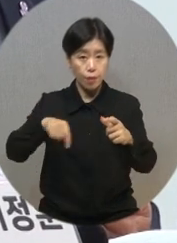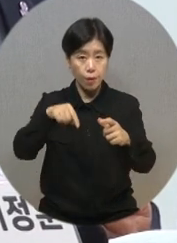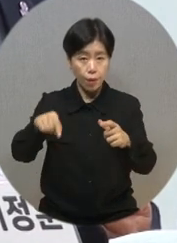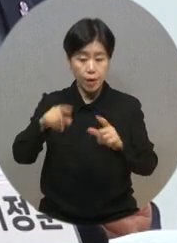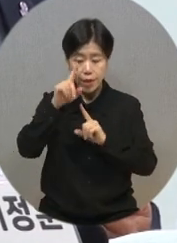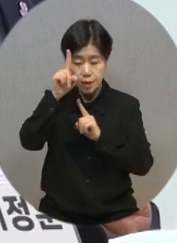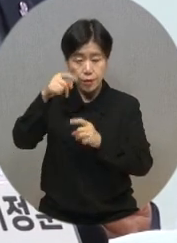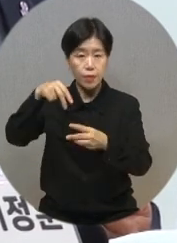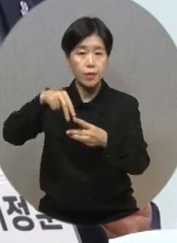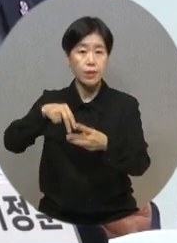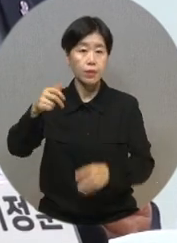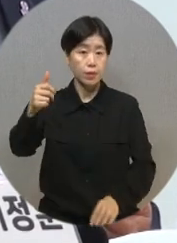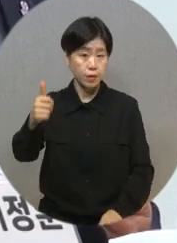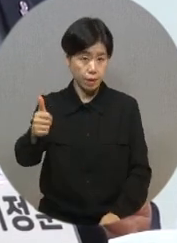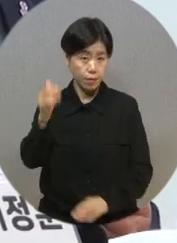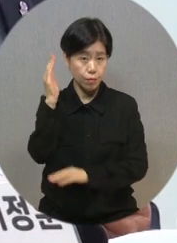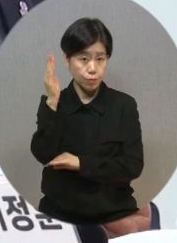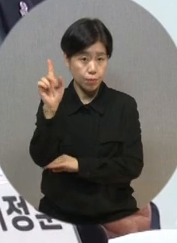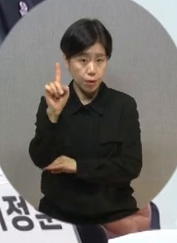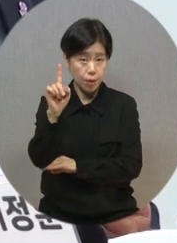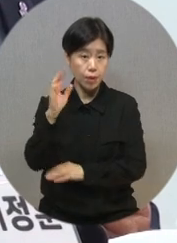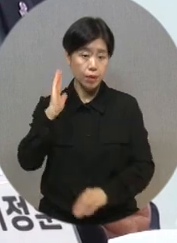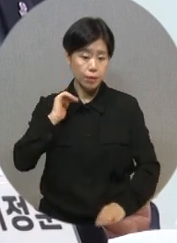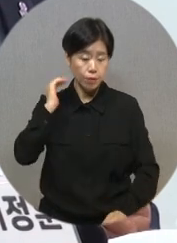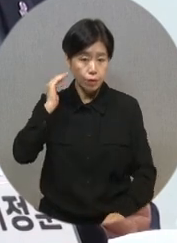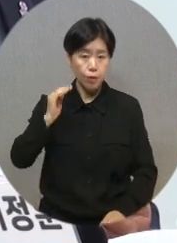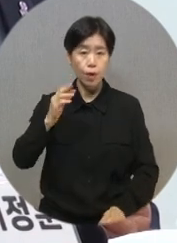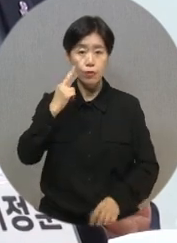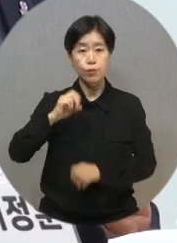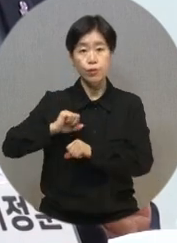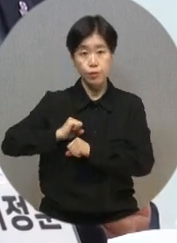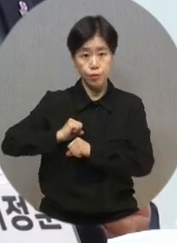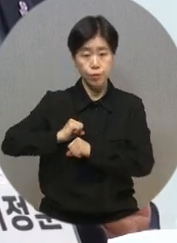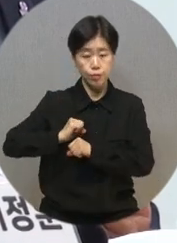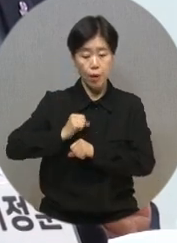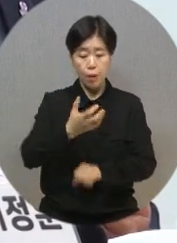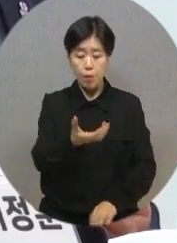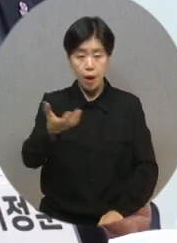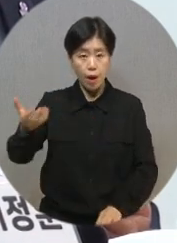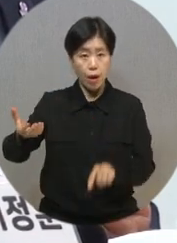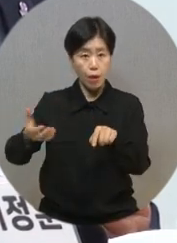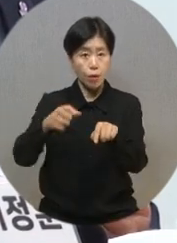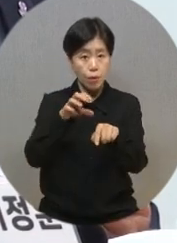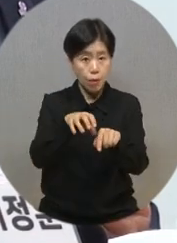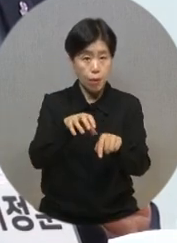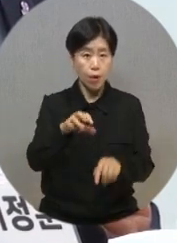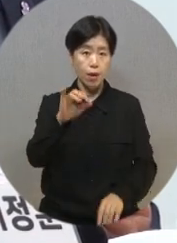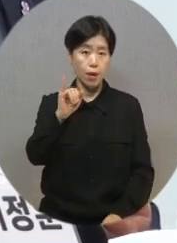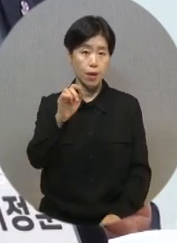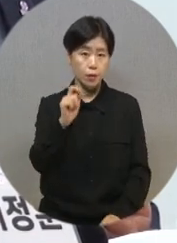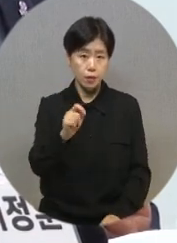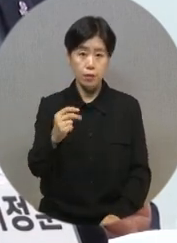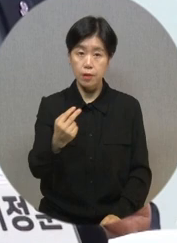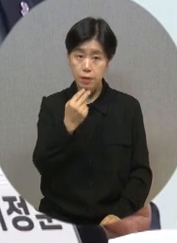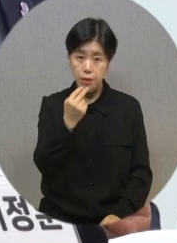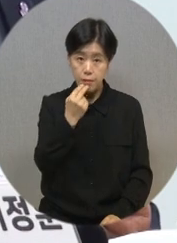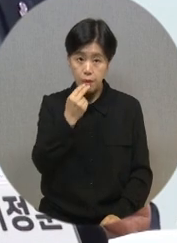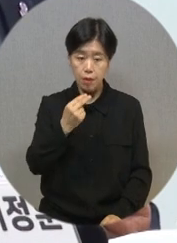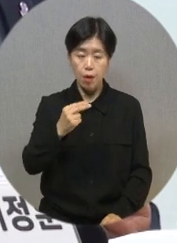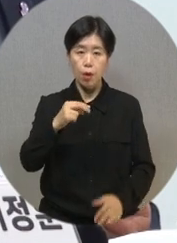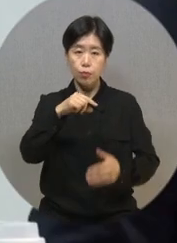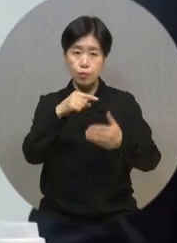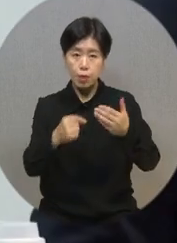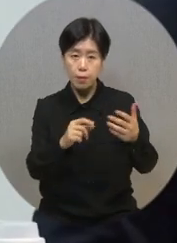경기북부특별자치도연구센터 이정훈 센터장은 의정부 주한미군 반환 공여지의 IT, 바이오, 콘텐츠